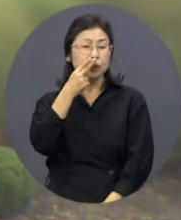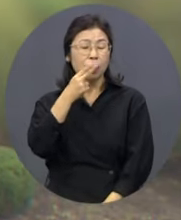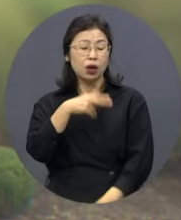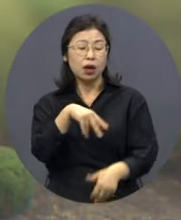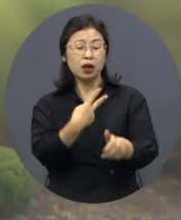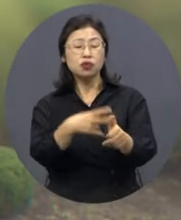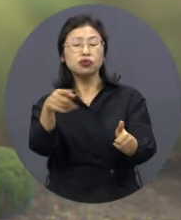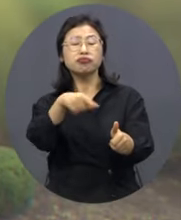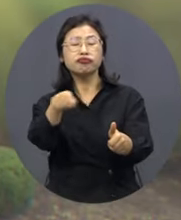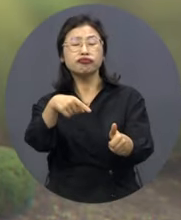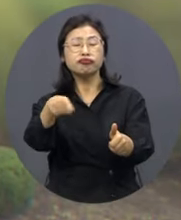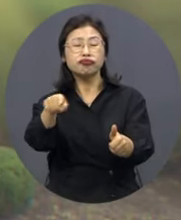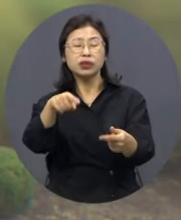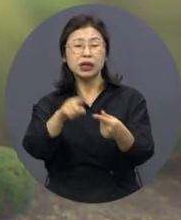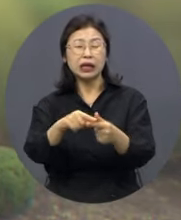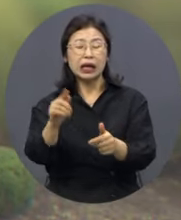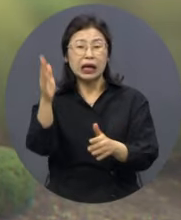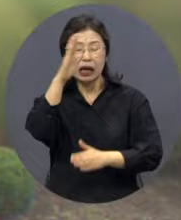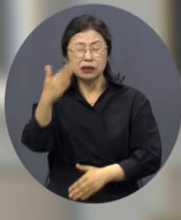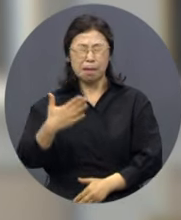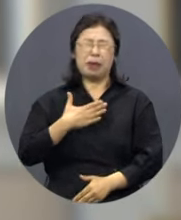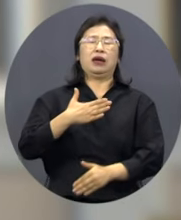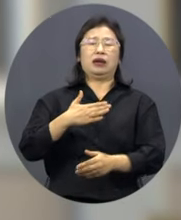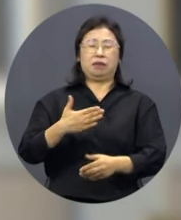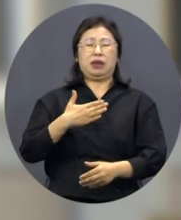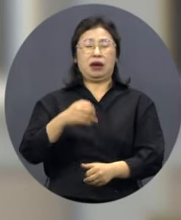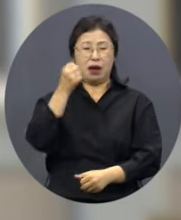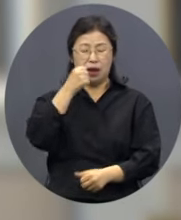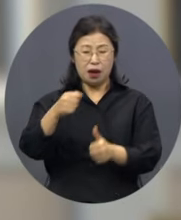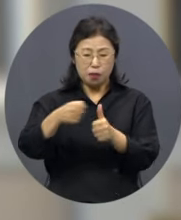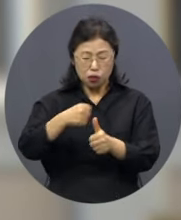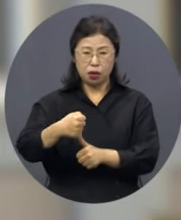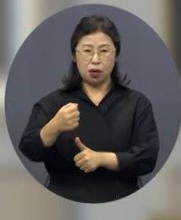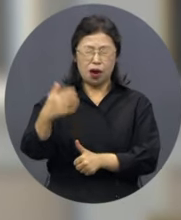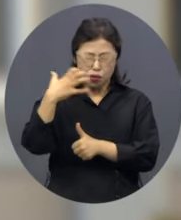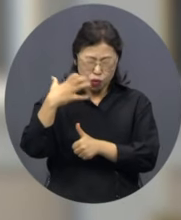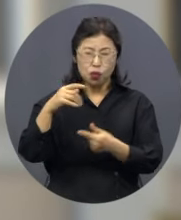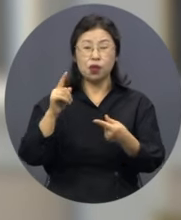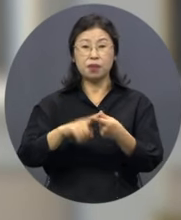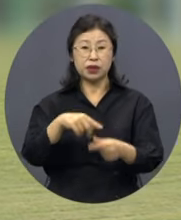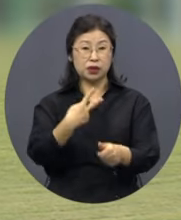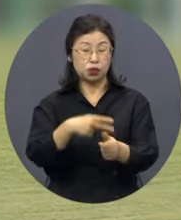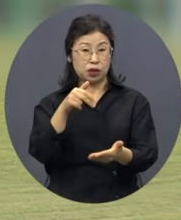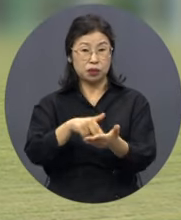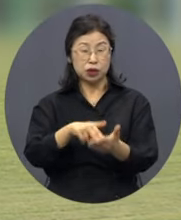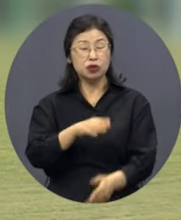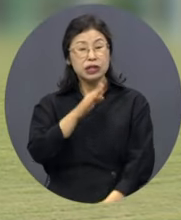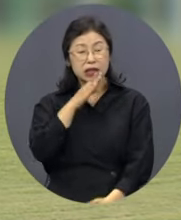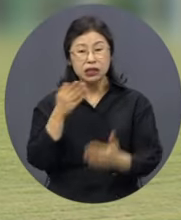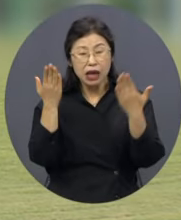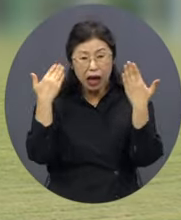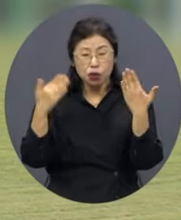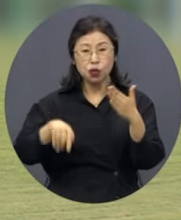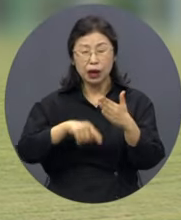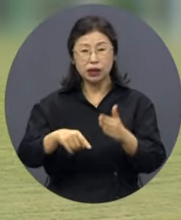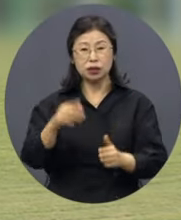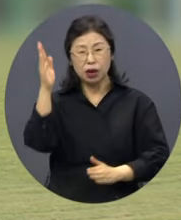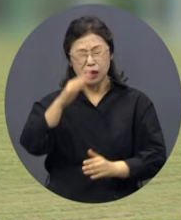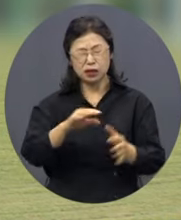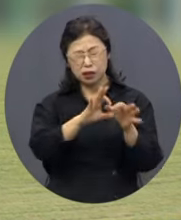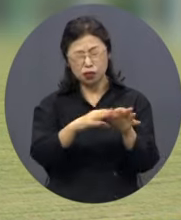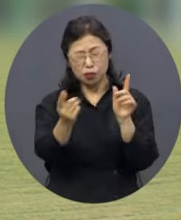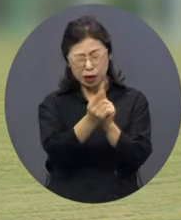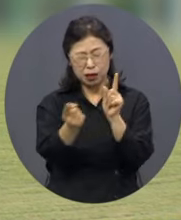지도하다 학생으로부터 밀치는 등 폭력을 당하고 욕설을 듣는 피해를 입은 교사도 실제 현장에서 부딪칠 수밖에 없는